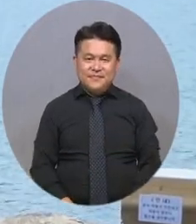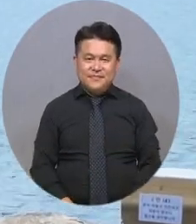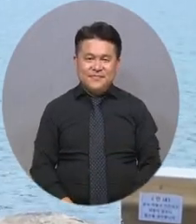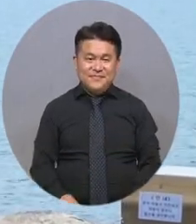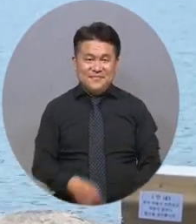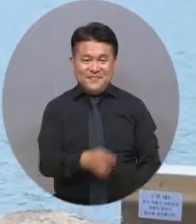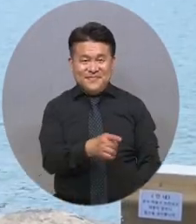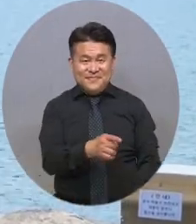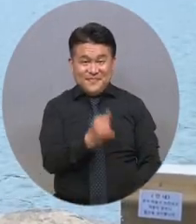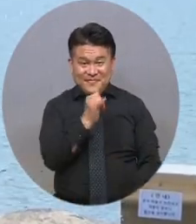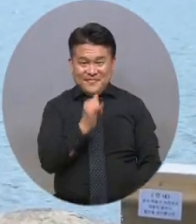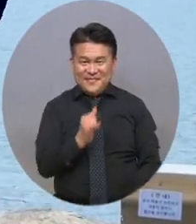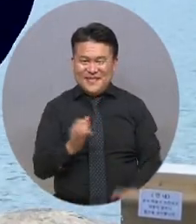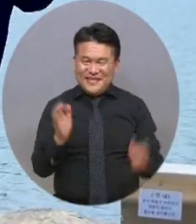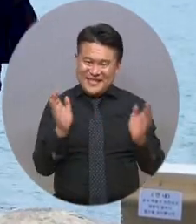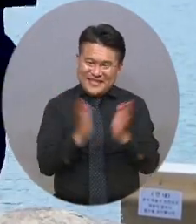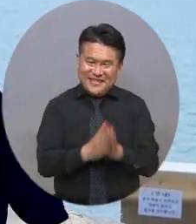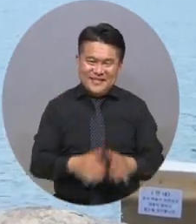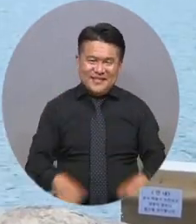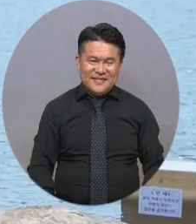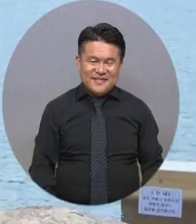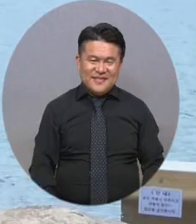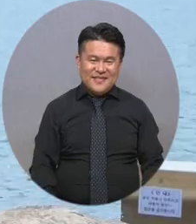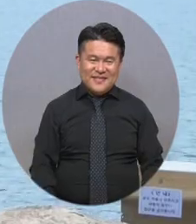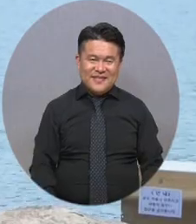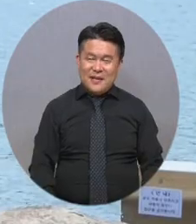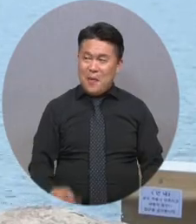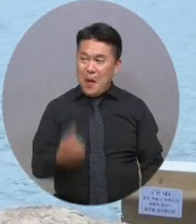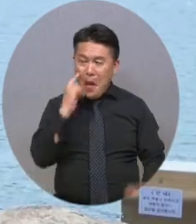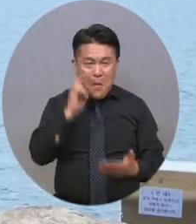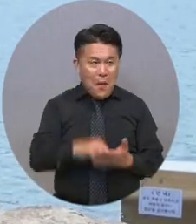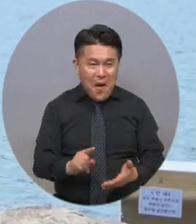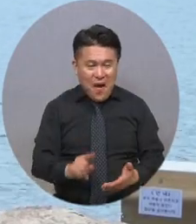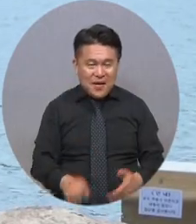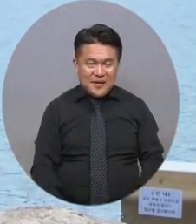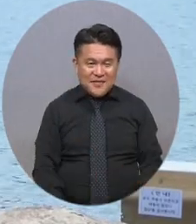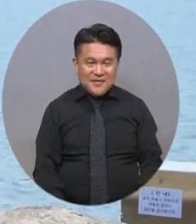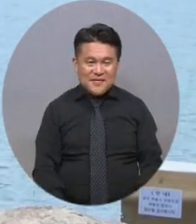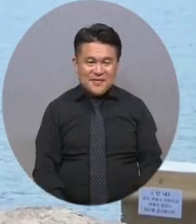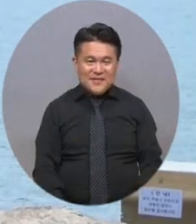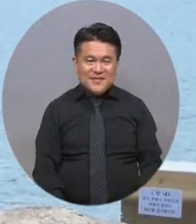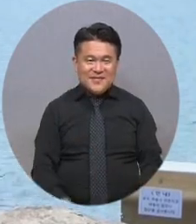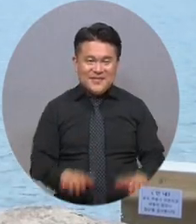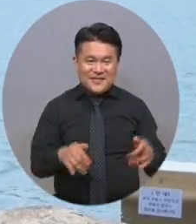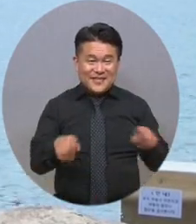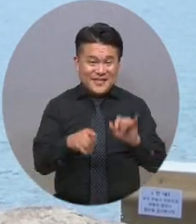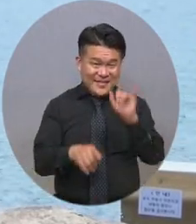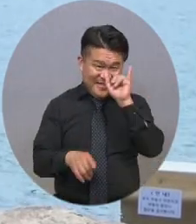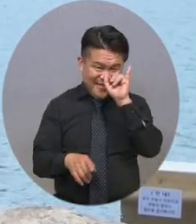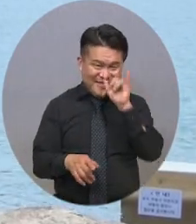여기 있었구나. 아 어떻게 찾았지? 아 어떻게 찾았어 누나? 오늘도 오정태 씨 함께했습니다.